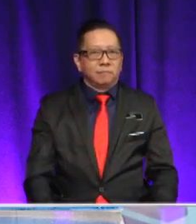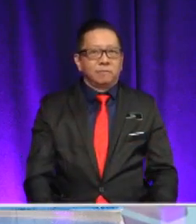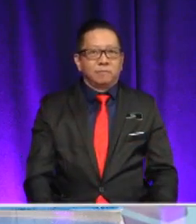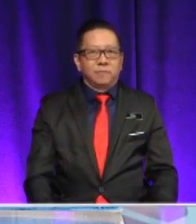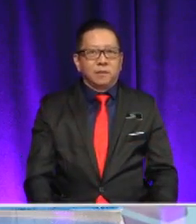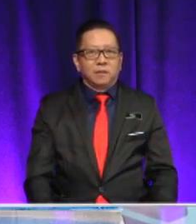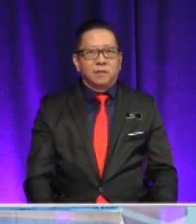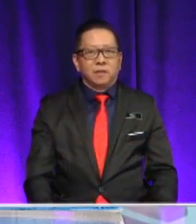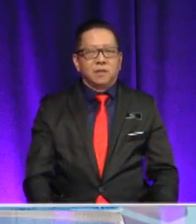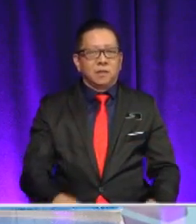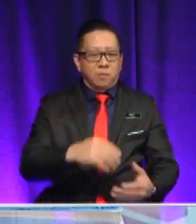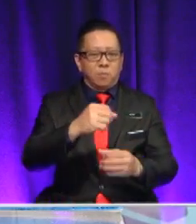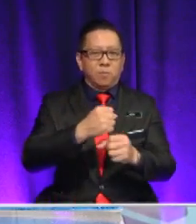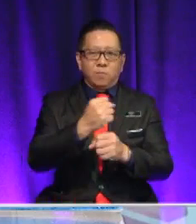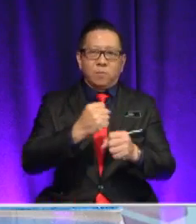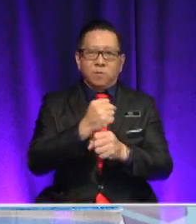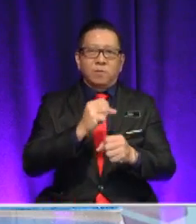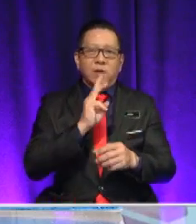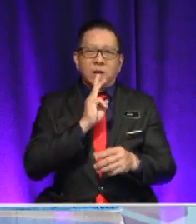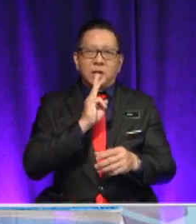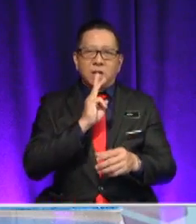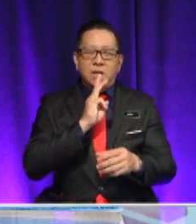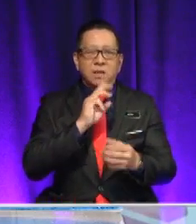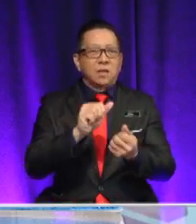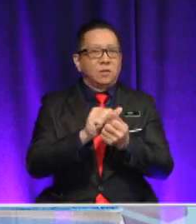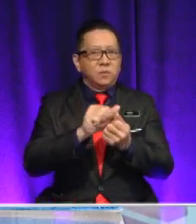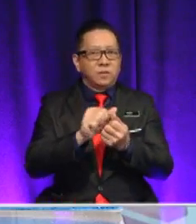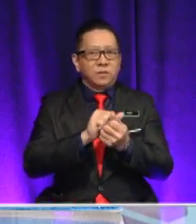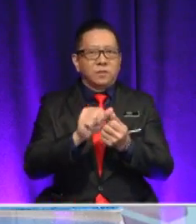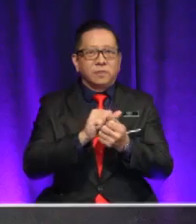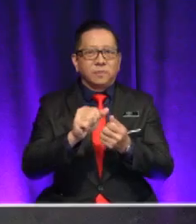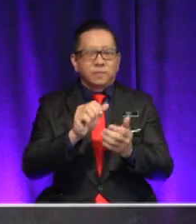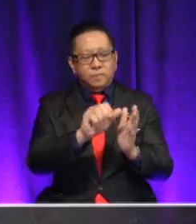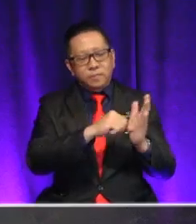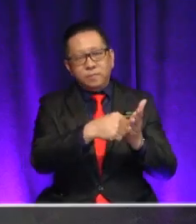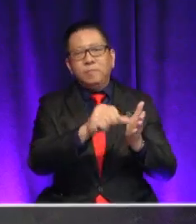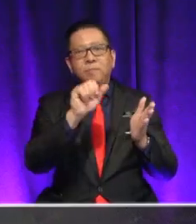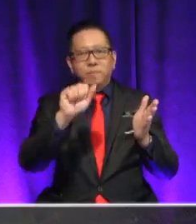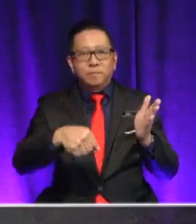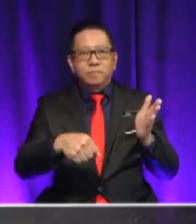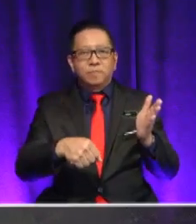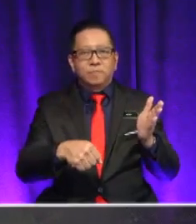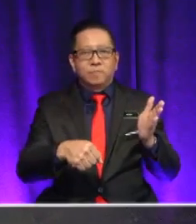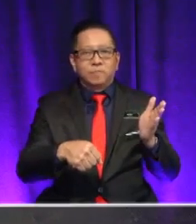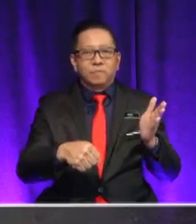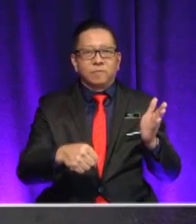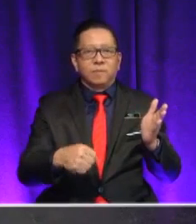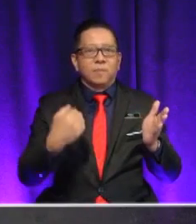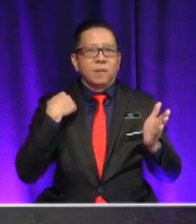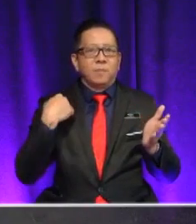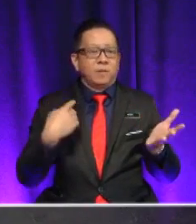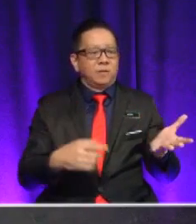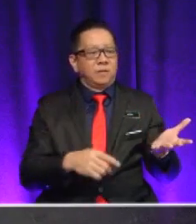bantu untuk cuci bersih Oke sesungguhnya kita ada pelet Oke